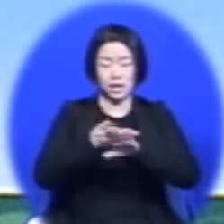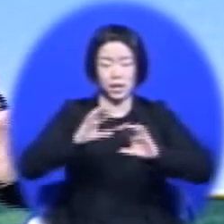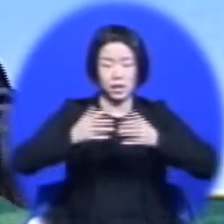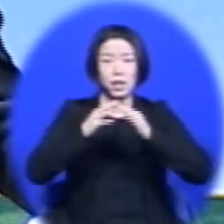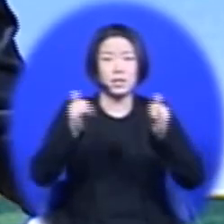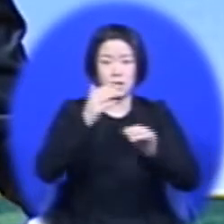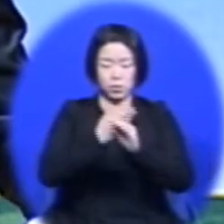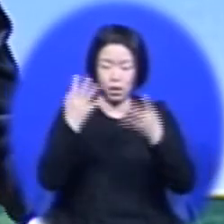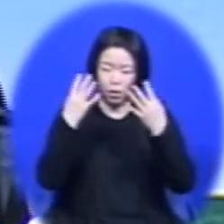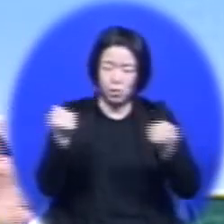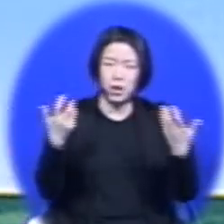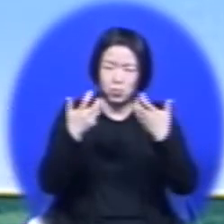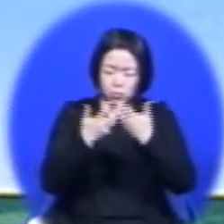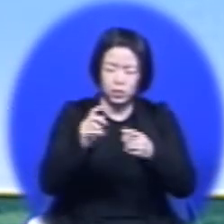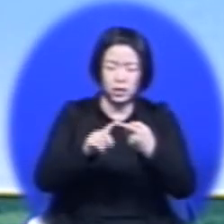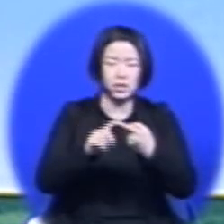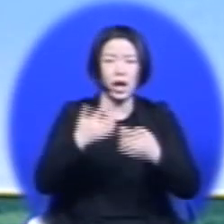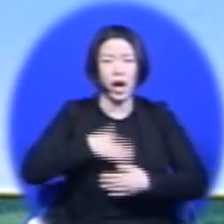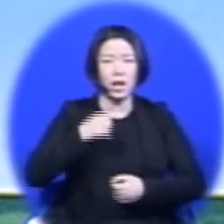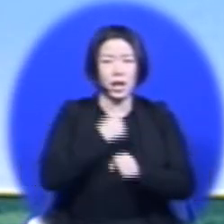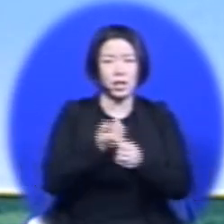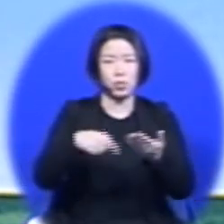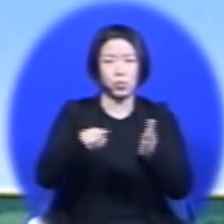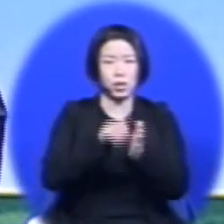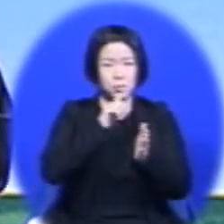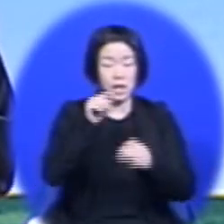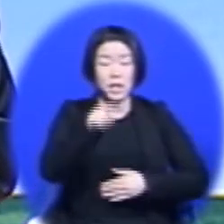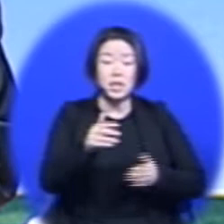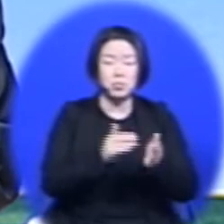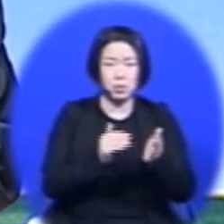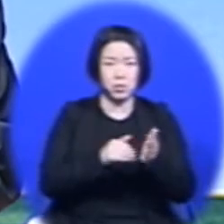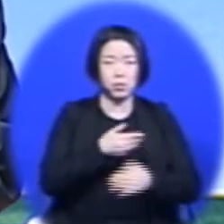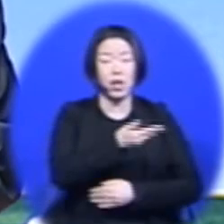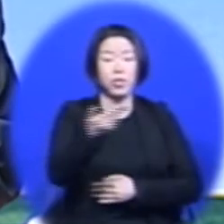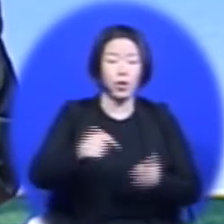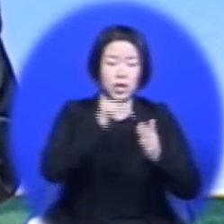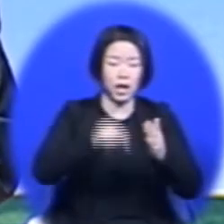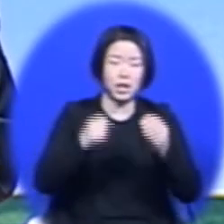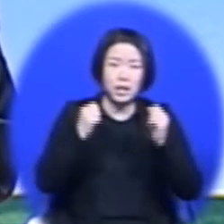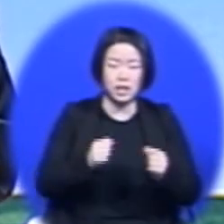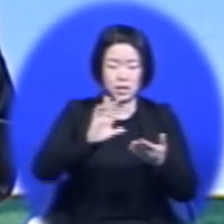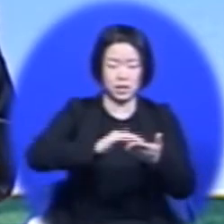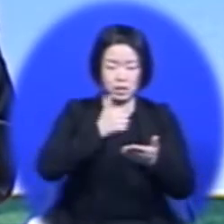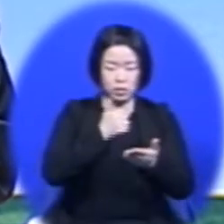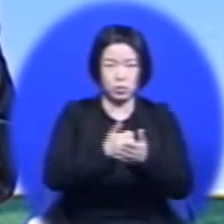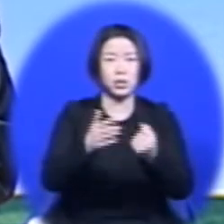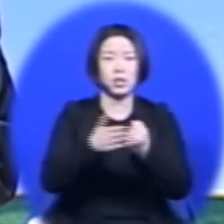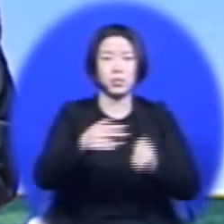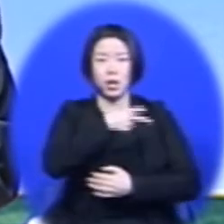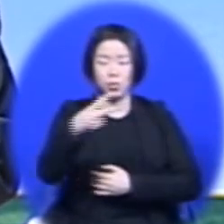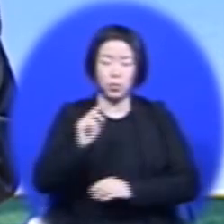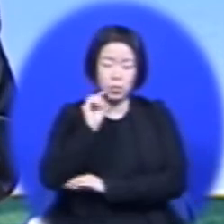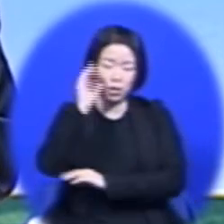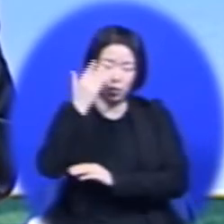가운데 얼마나 풍성한지를 알게 하려 하십니다. 이 비밀은 너희 안에 계신 그리스도시니 곧